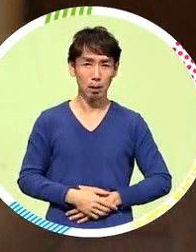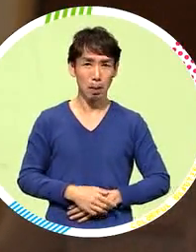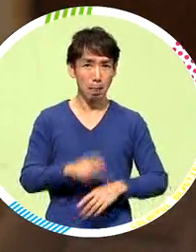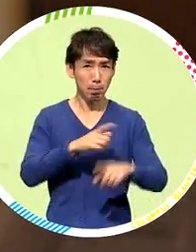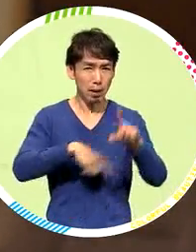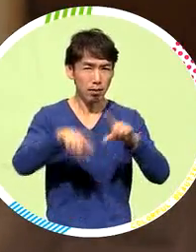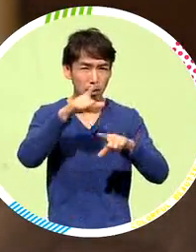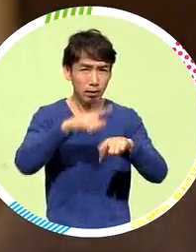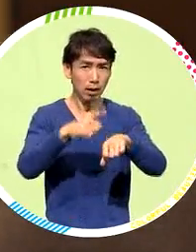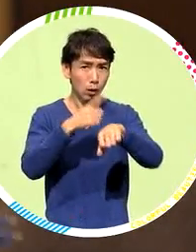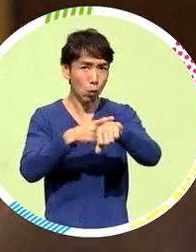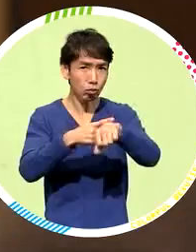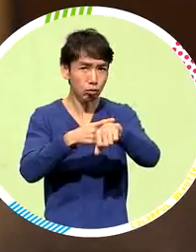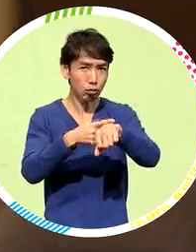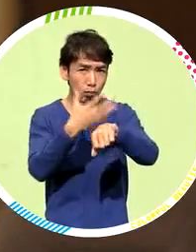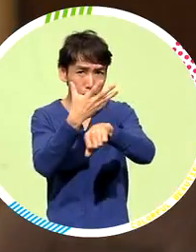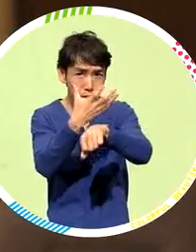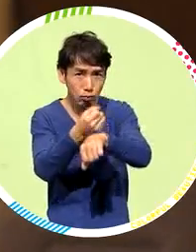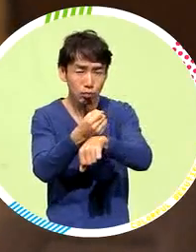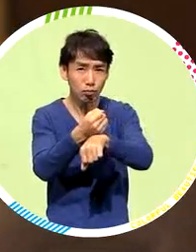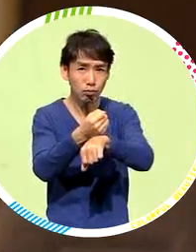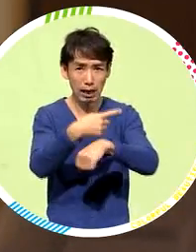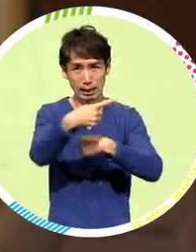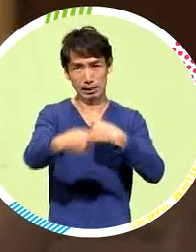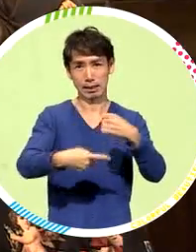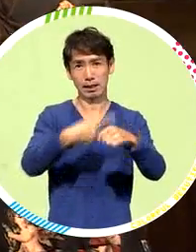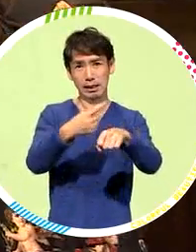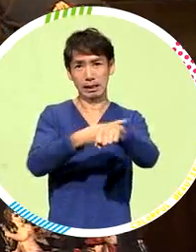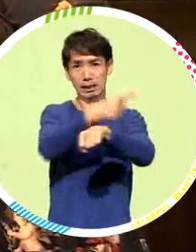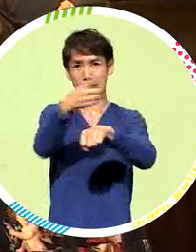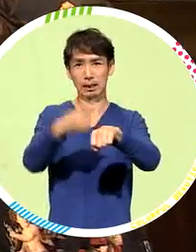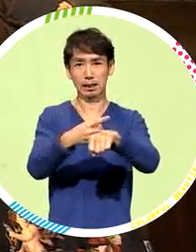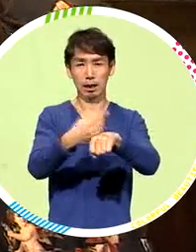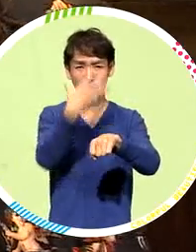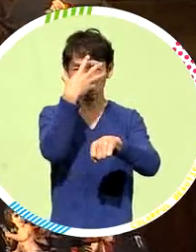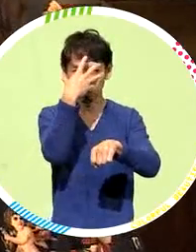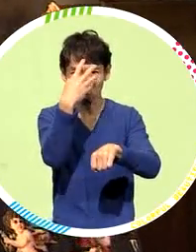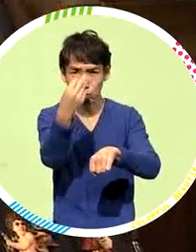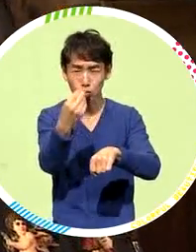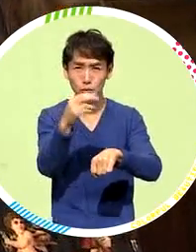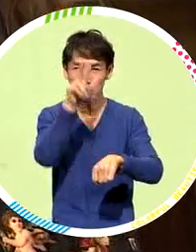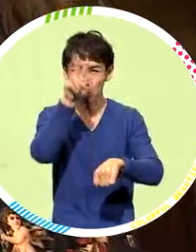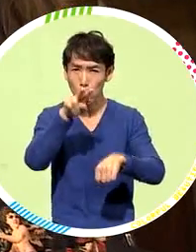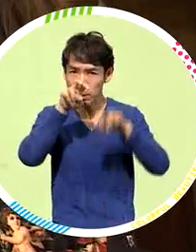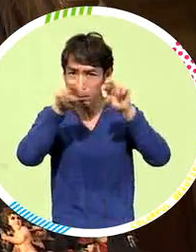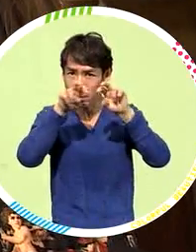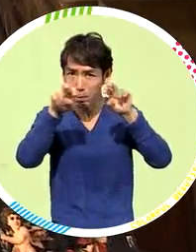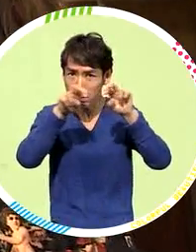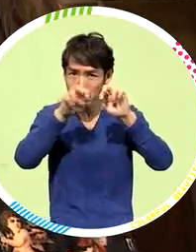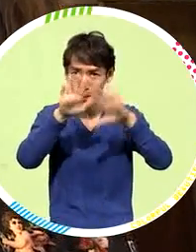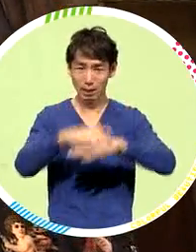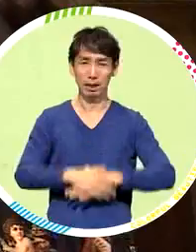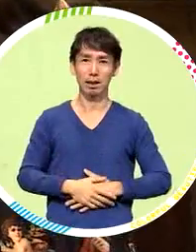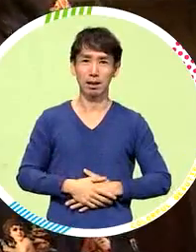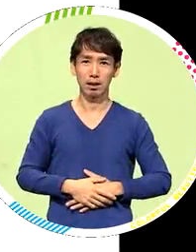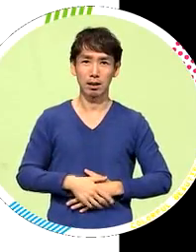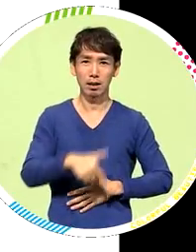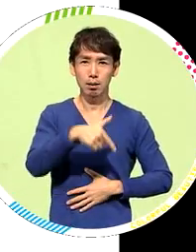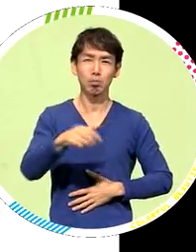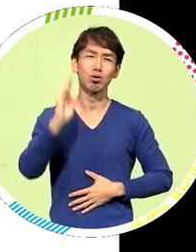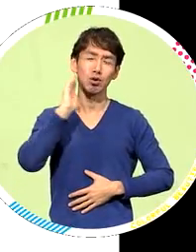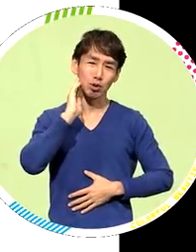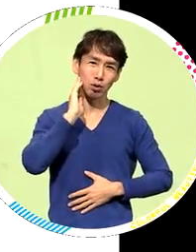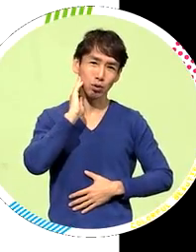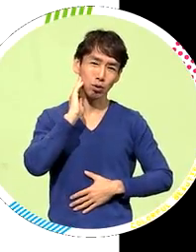1時間ほど熱中して読んでするございましたのでもうソースを読み解け度を大で猛プッシュを覚えるだけでも精一杯